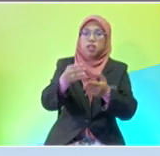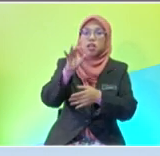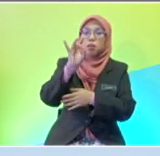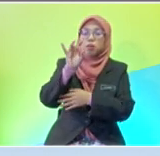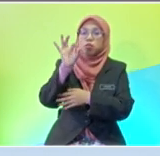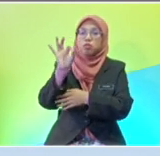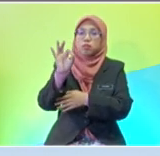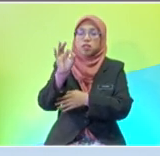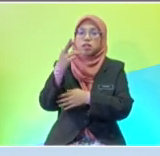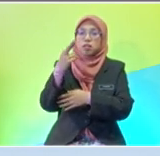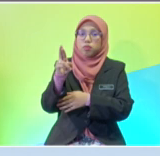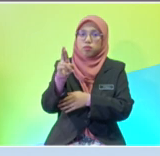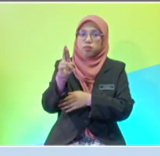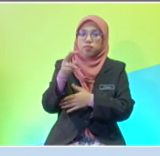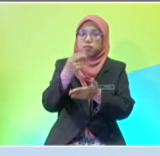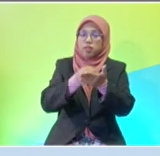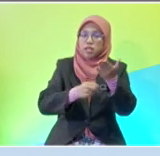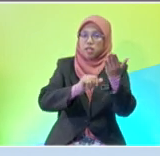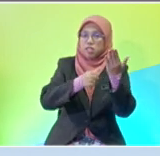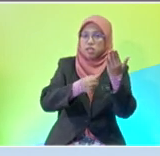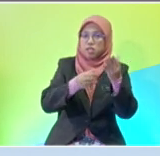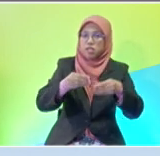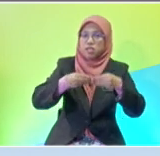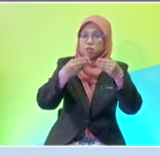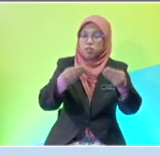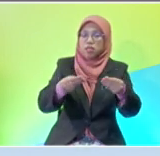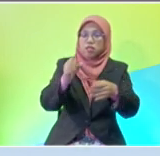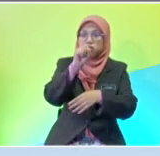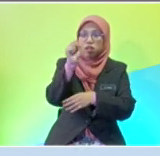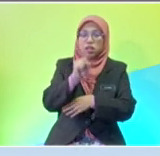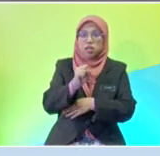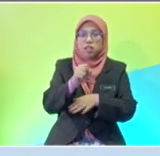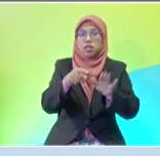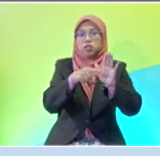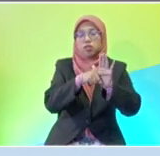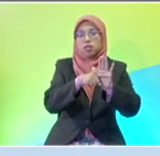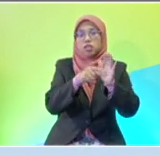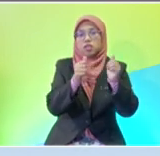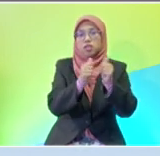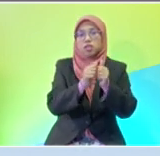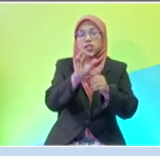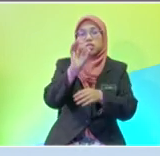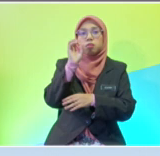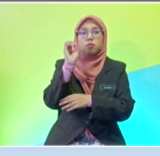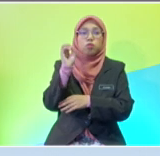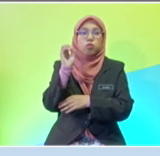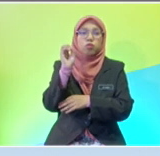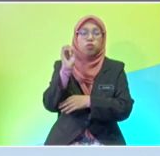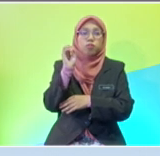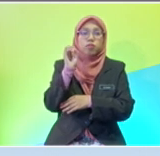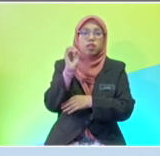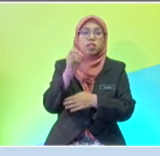89.383 nilai asal yang diberikan oleh soalan ditolakkan dengan 90 subtit Apa nilai yang